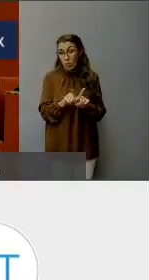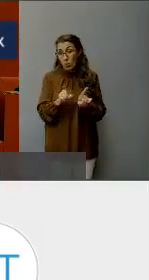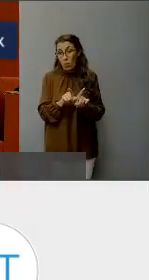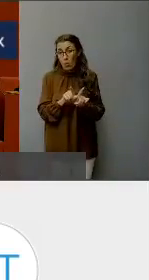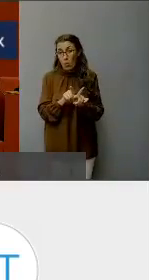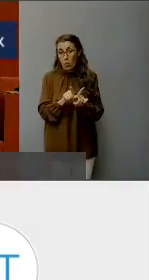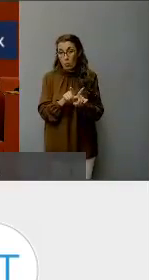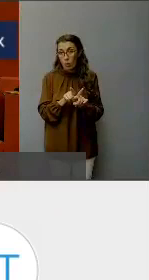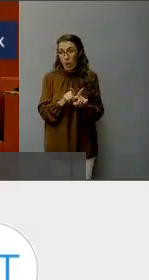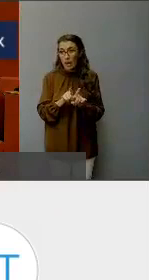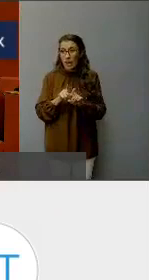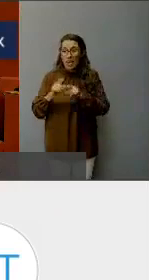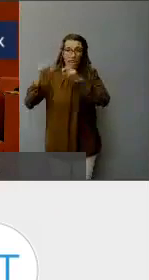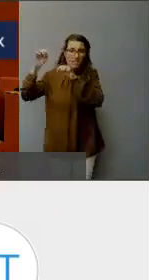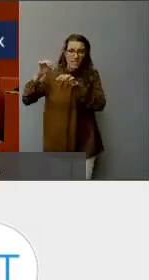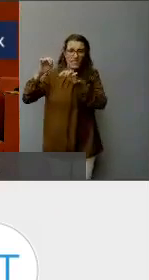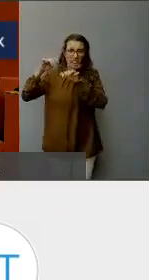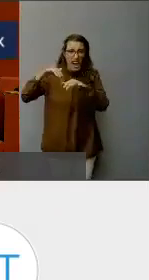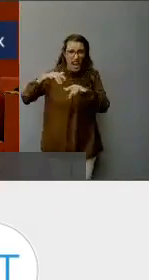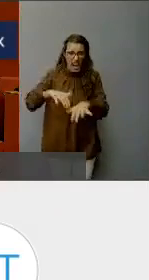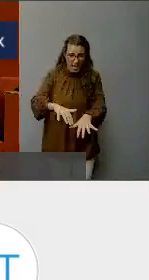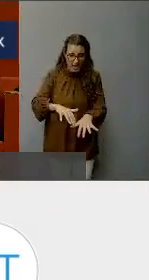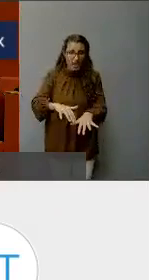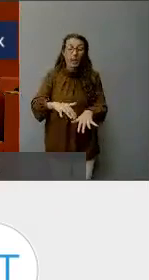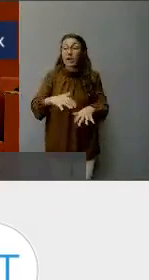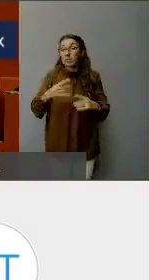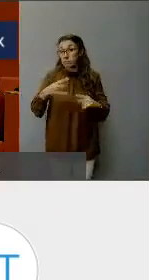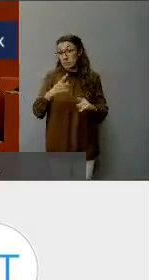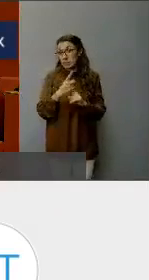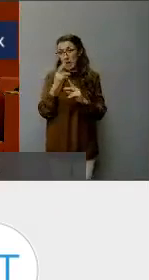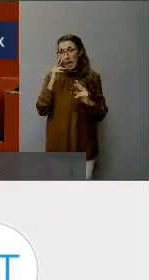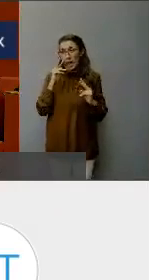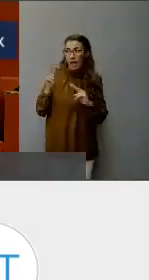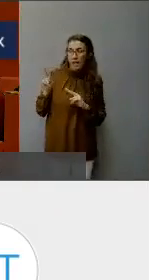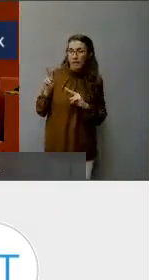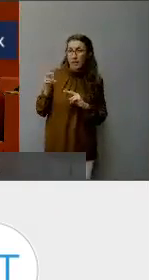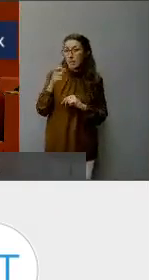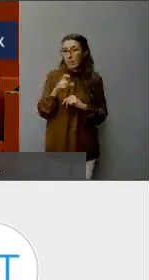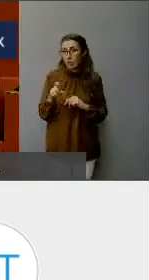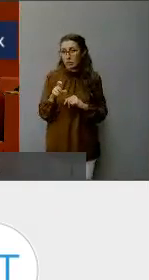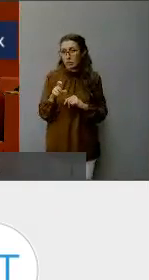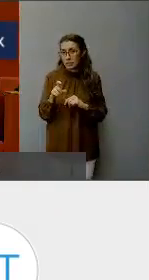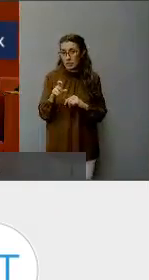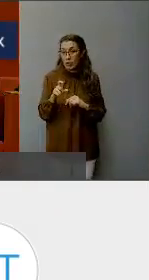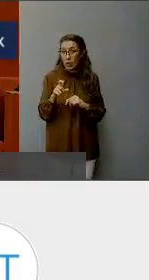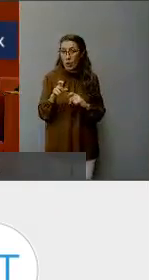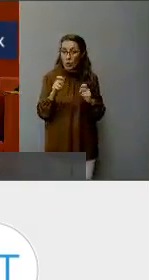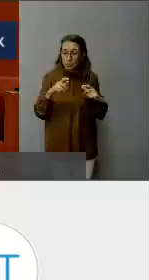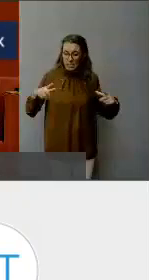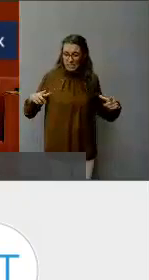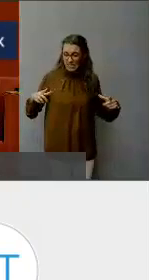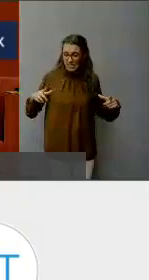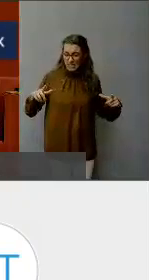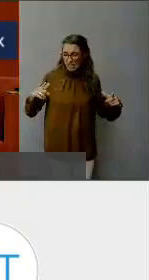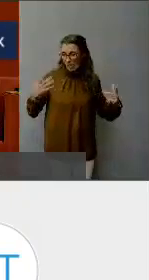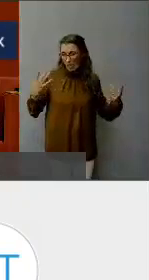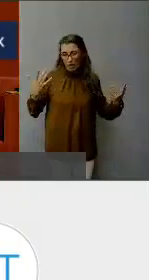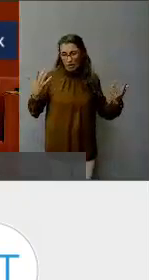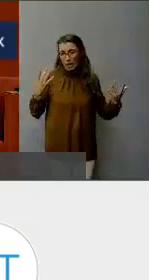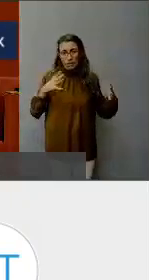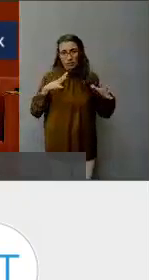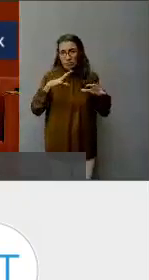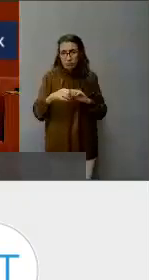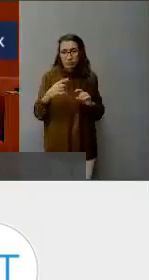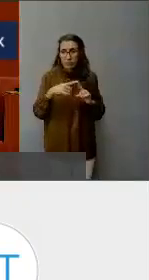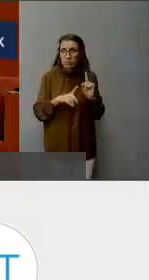riguarda le frane e delle santi di frana e perché ed altre circostanze urbanizzazione selvaggia condizioni climatiche tutto